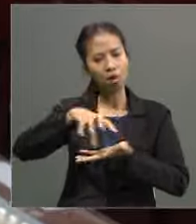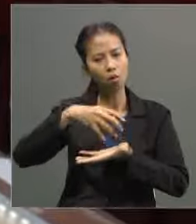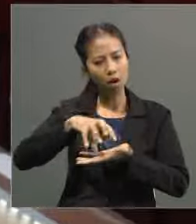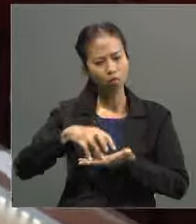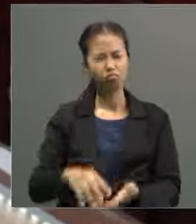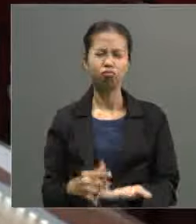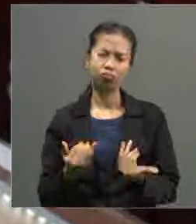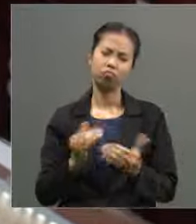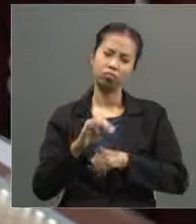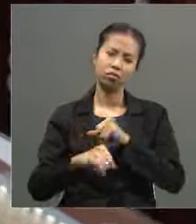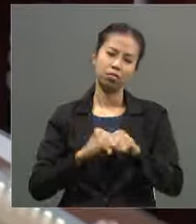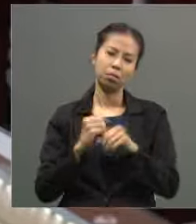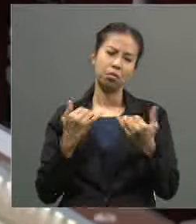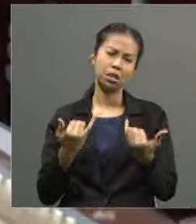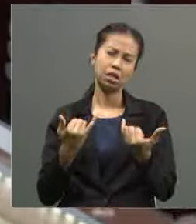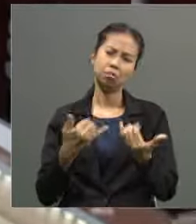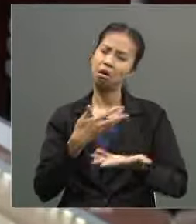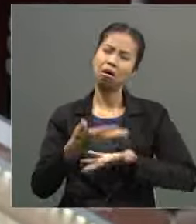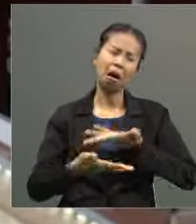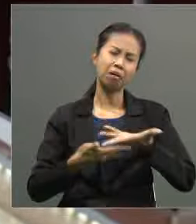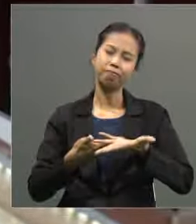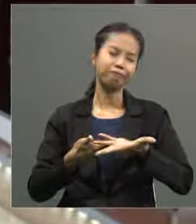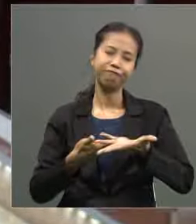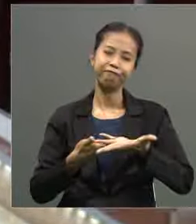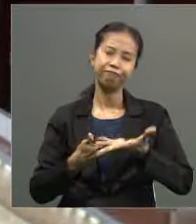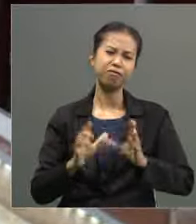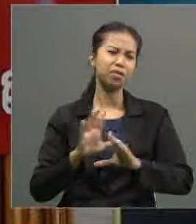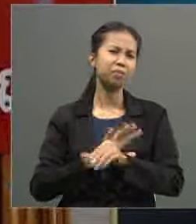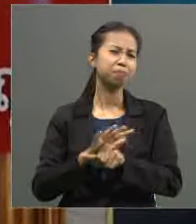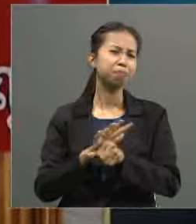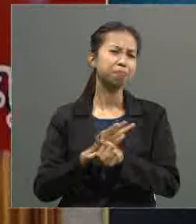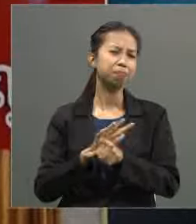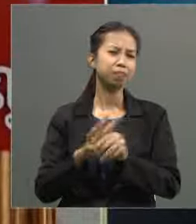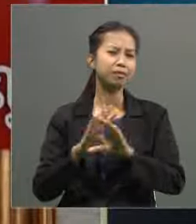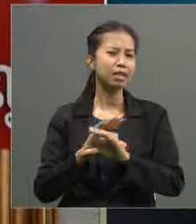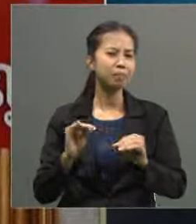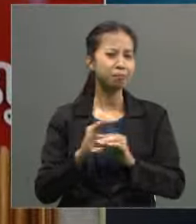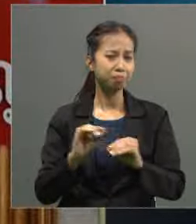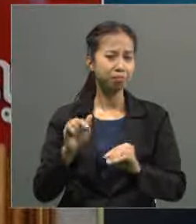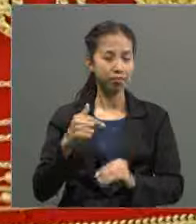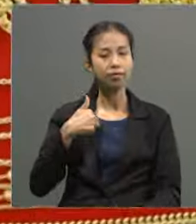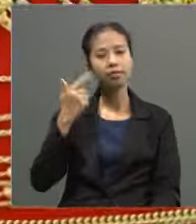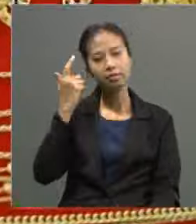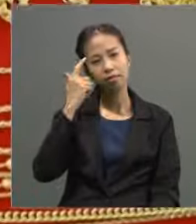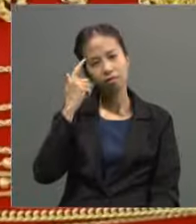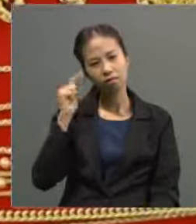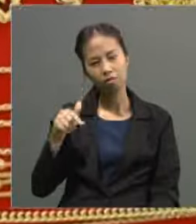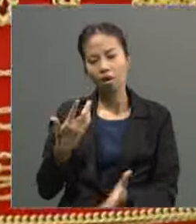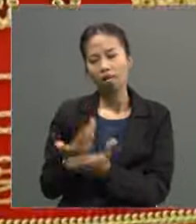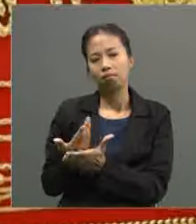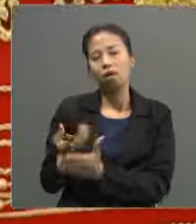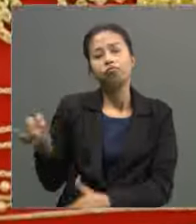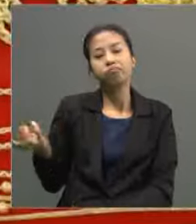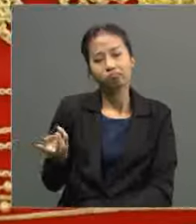ข้างเงียบนะปีนี้บรรยากาศที่ร้านท้องเนี่ยประชาชนออกมาซื้อทองกันบางตาคาดว่าปัจจัยสำคัญมาจากกำลังซื้อที่ลด